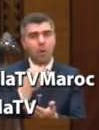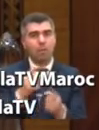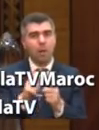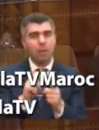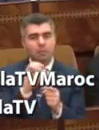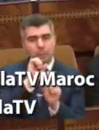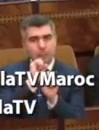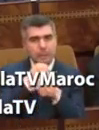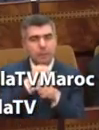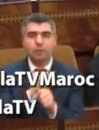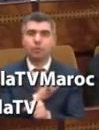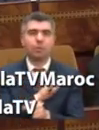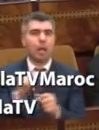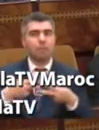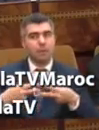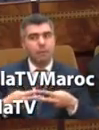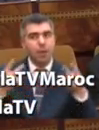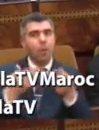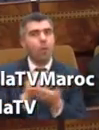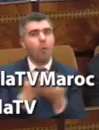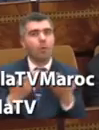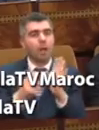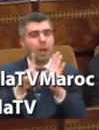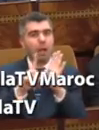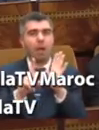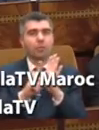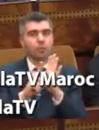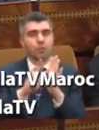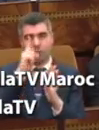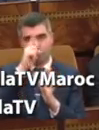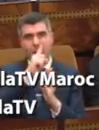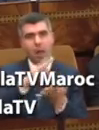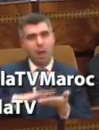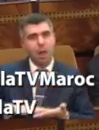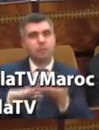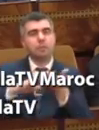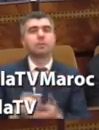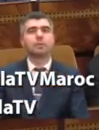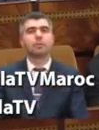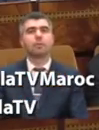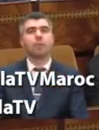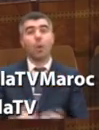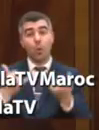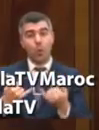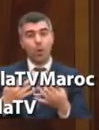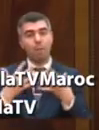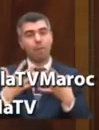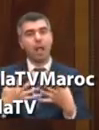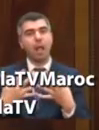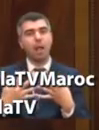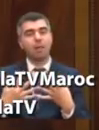كافة الحقوق المشروعة للشعب الفلسطيني الأبي. يشرفني أن أتناول اليوم هذه